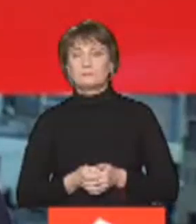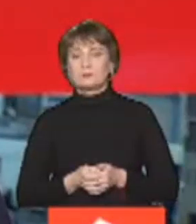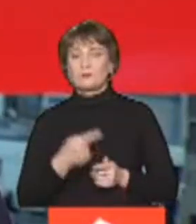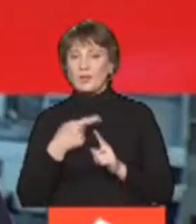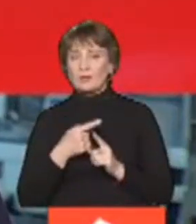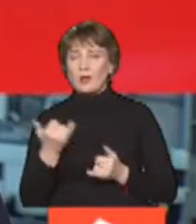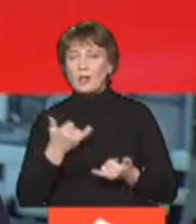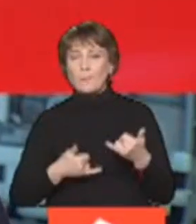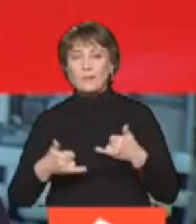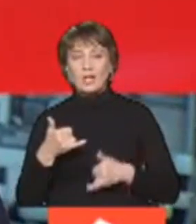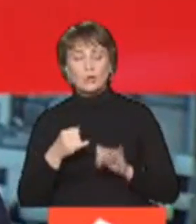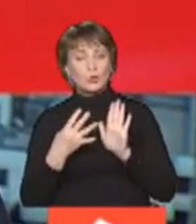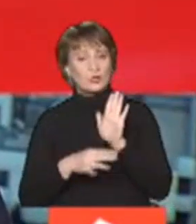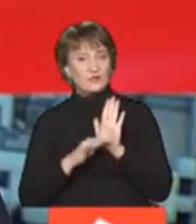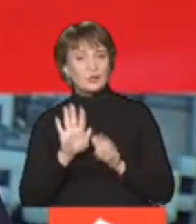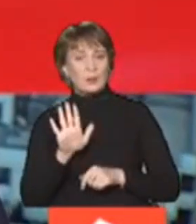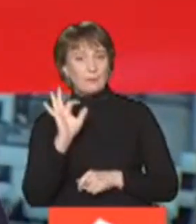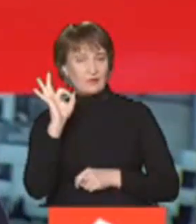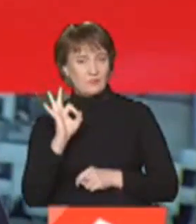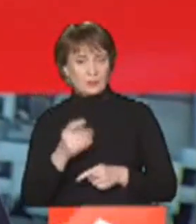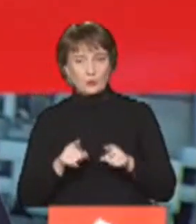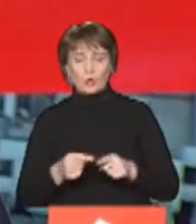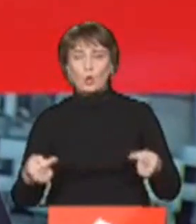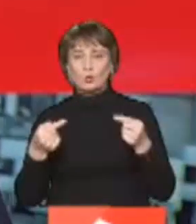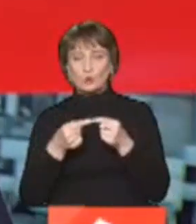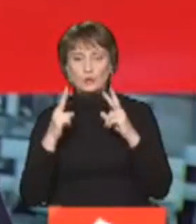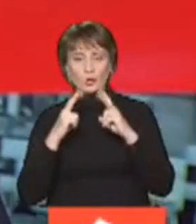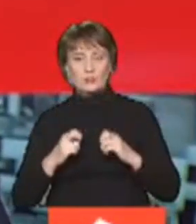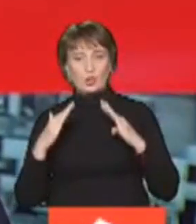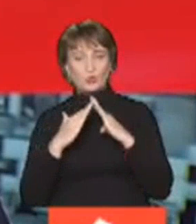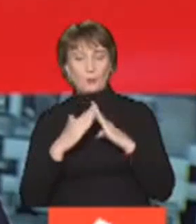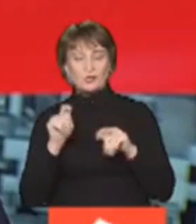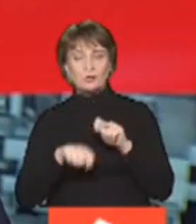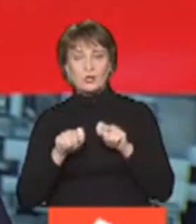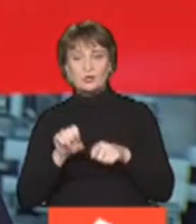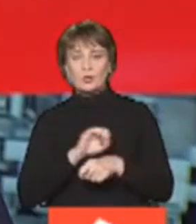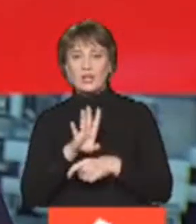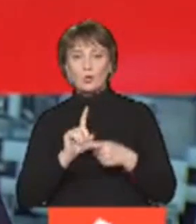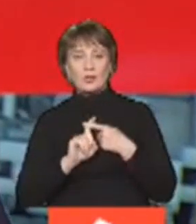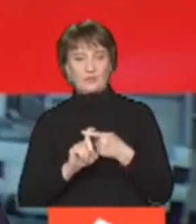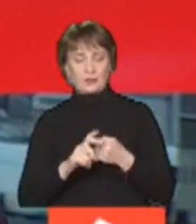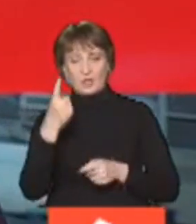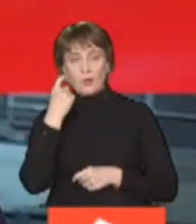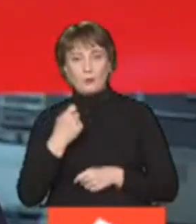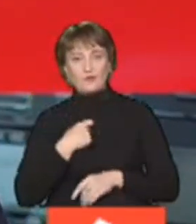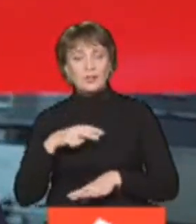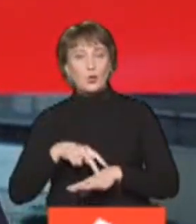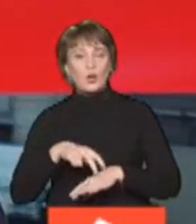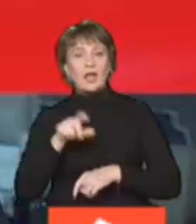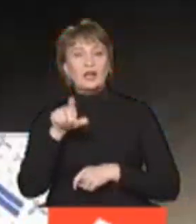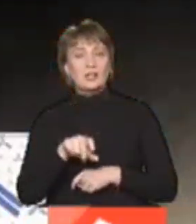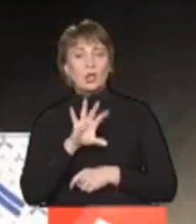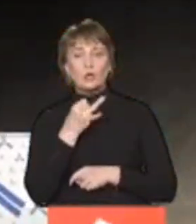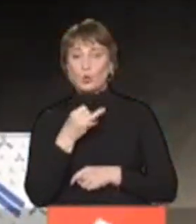Альтернатива лабораторії. 95% – така точність результату домашнього тесту на коронавірус. Про це повідомив лікар-інфекціоніст